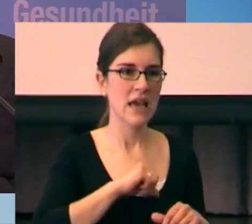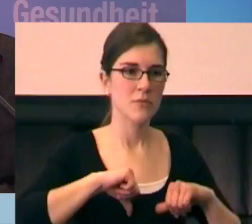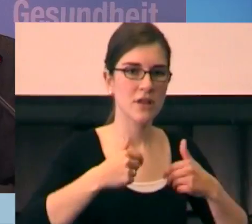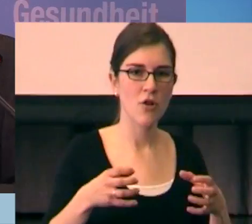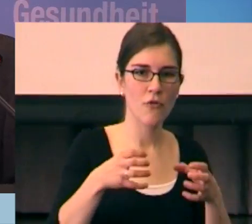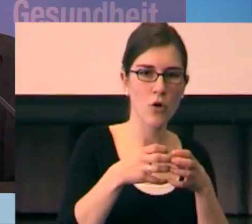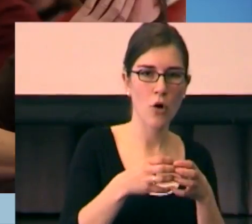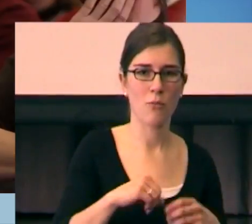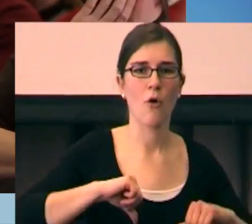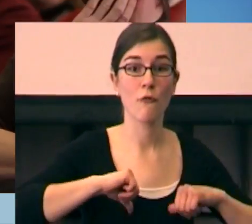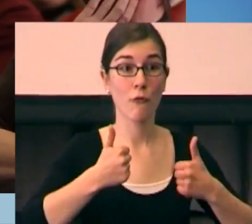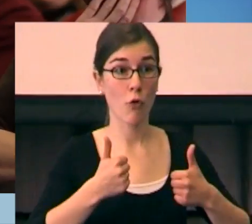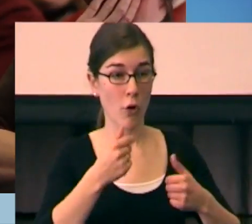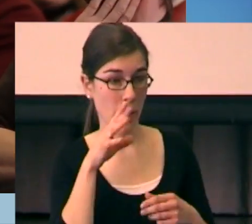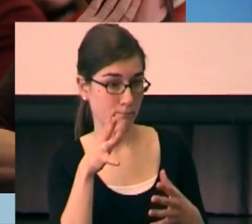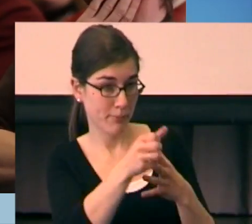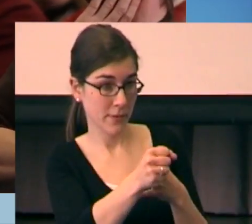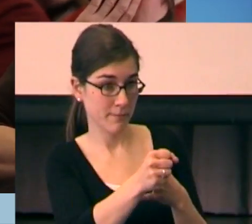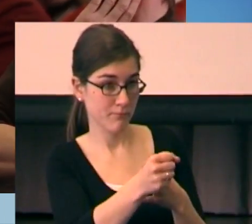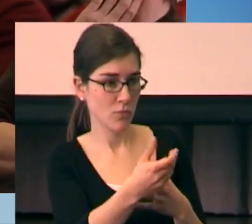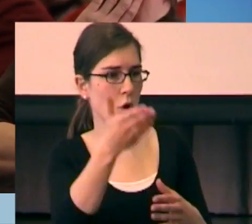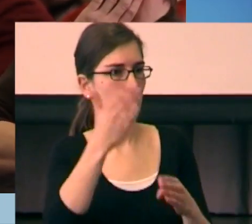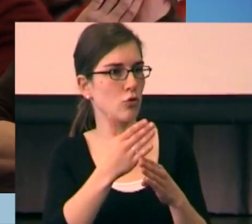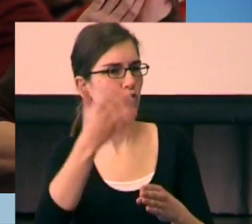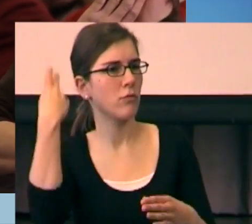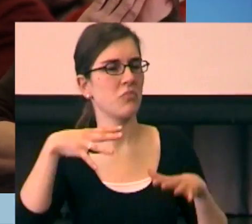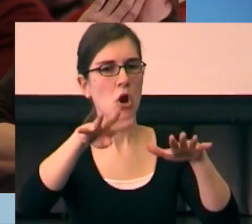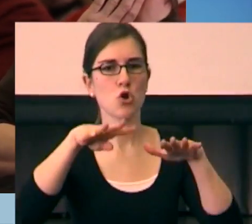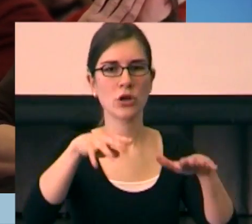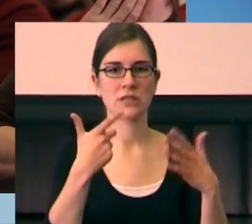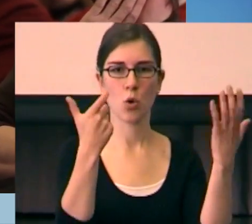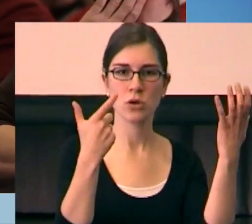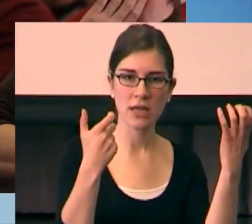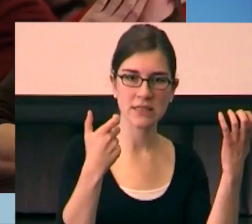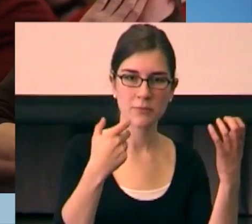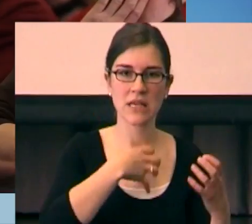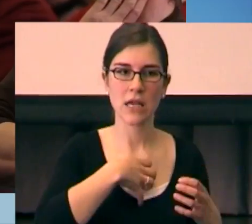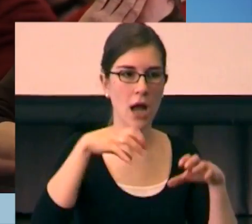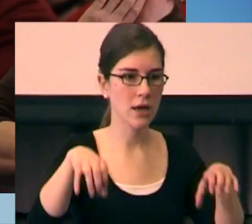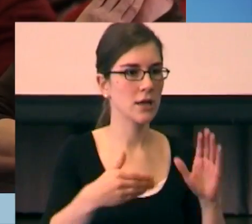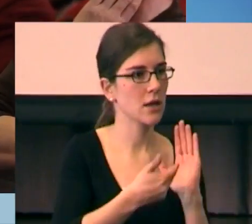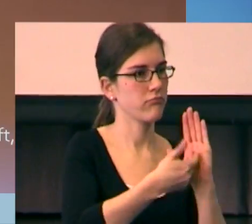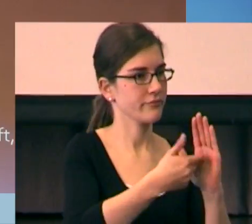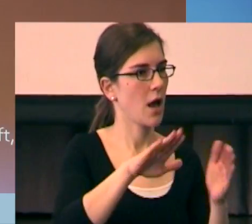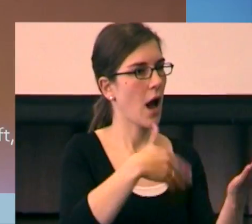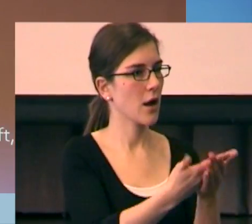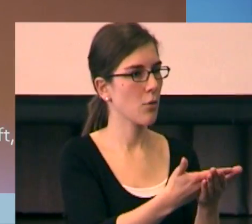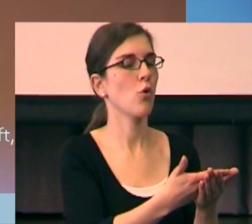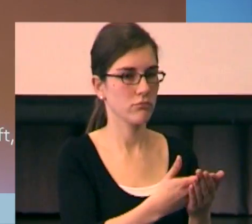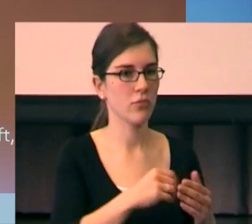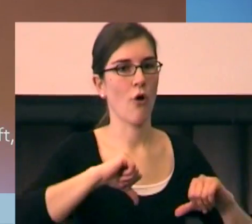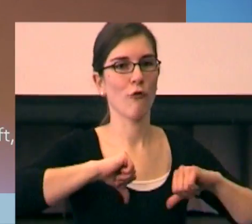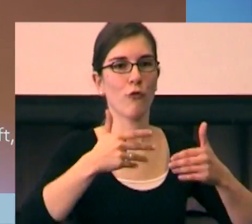haben Früherkennung. Früherkennung gibt es seit 1970, haben die Krankenkassen es angeboten. Und